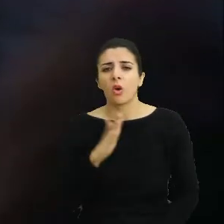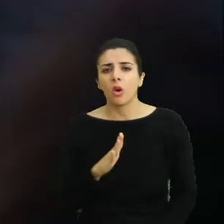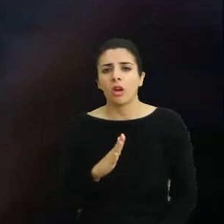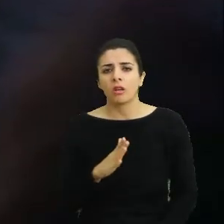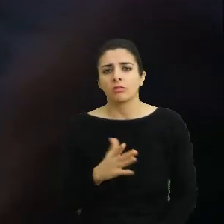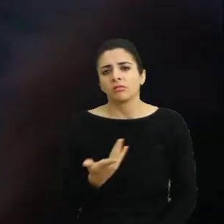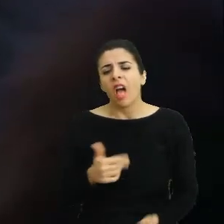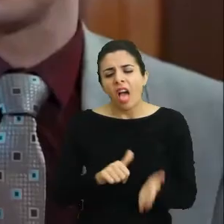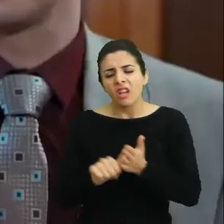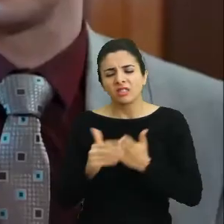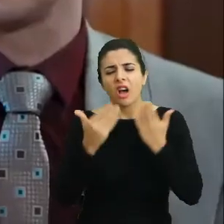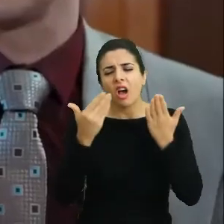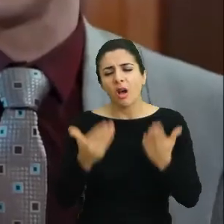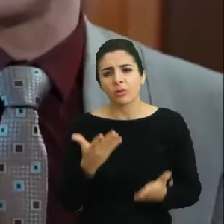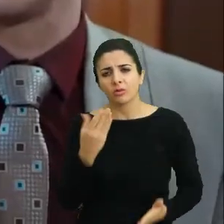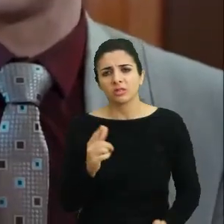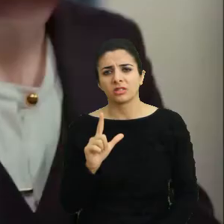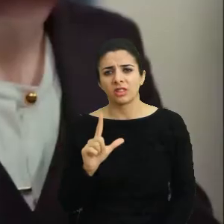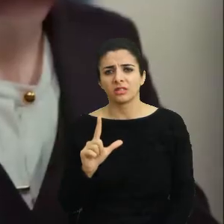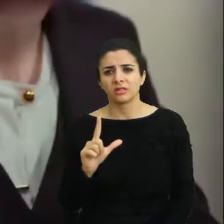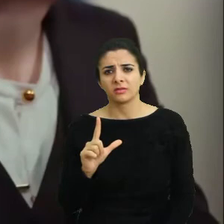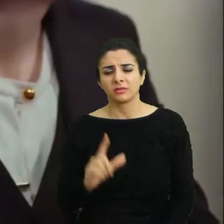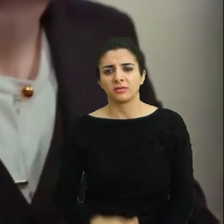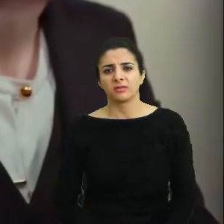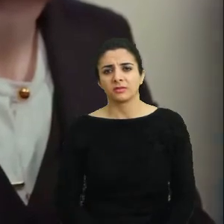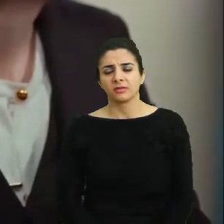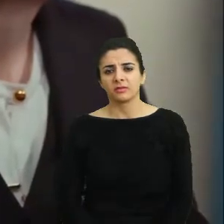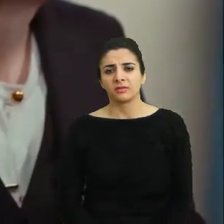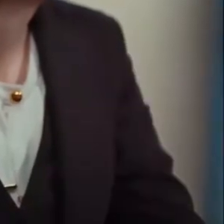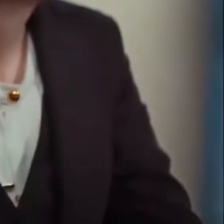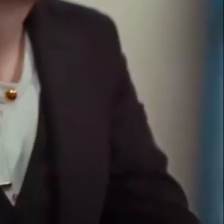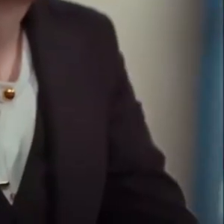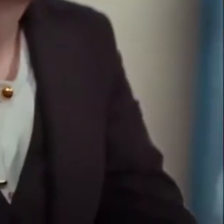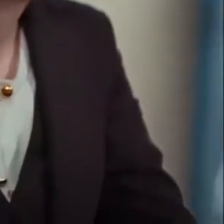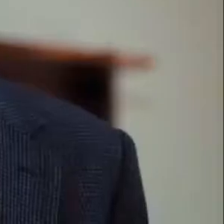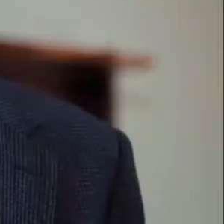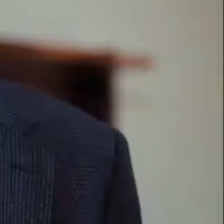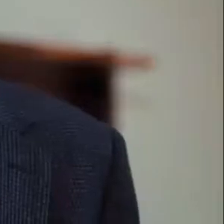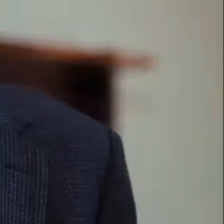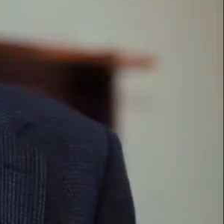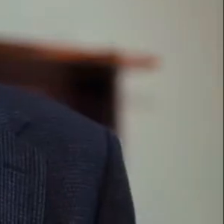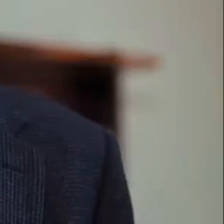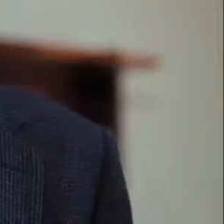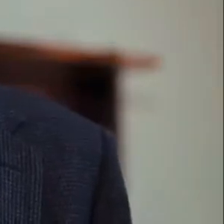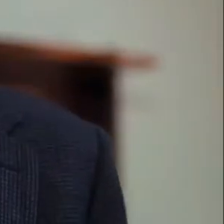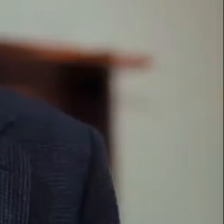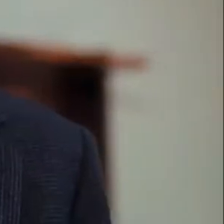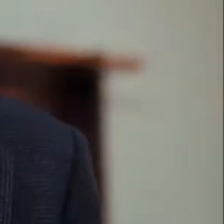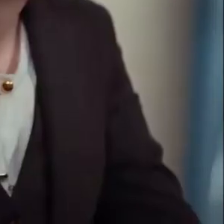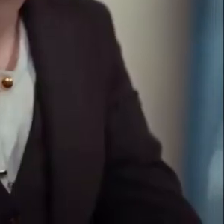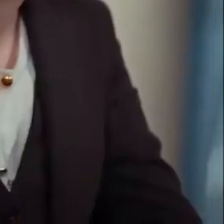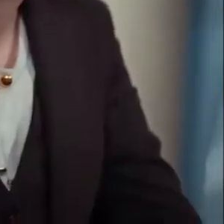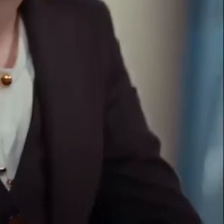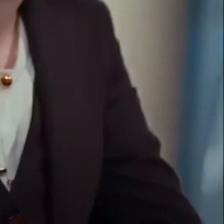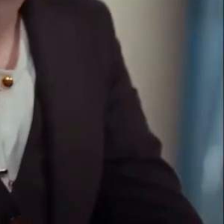Herhal ve duruma razıdır o. Cahit'in sözleri karşısında Zehra kendini kötü hissedip bakışlarını ona dikti. Ardından burukça arkasına